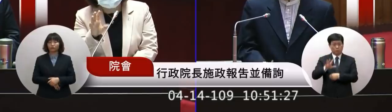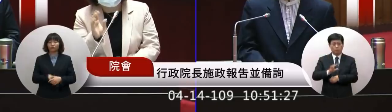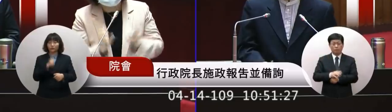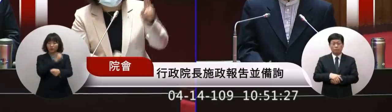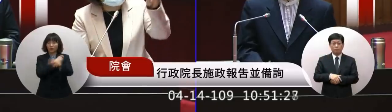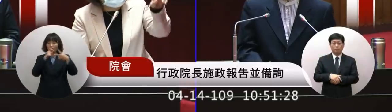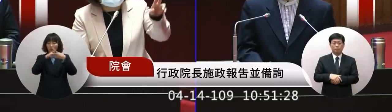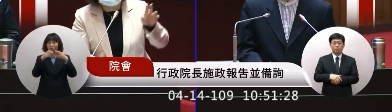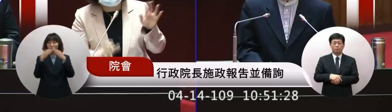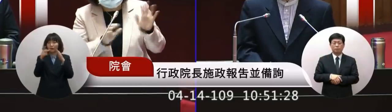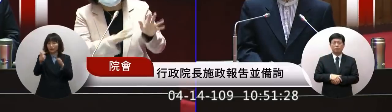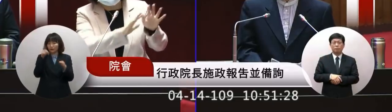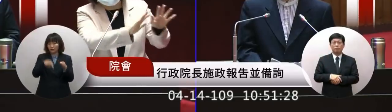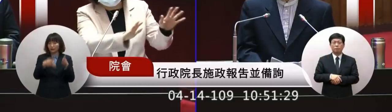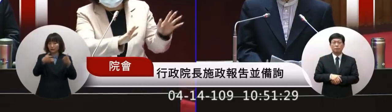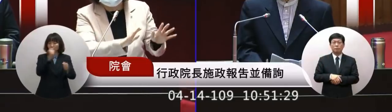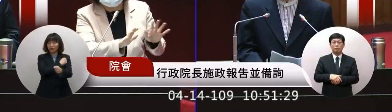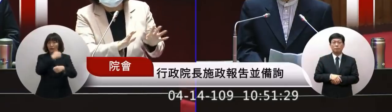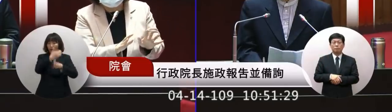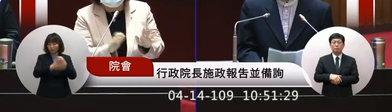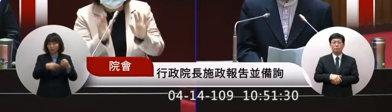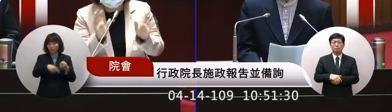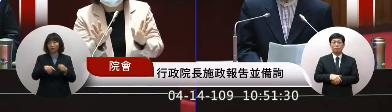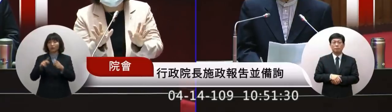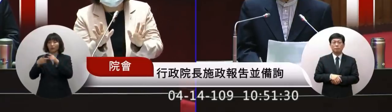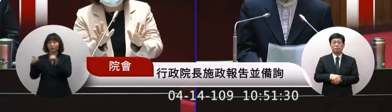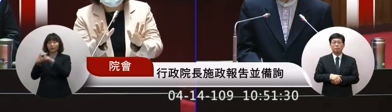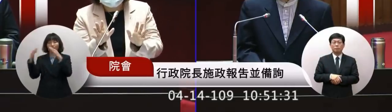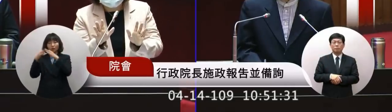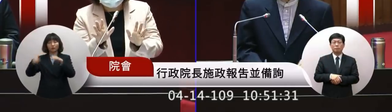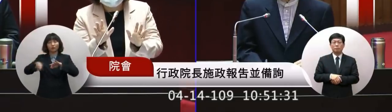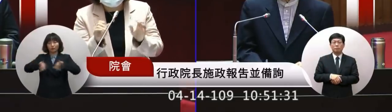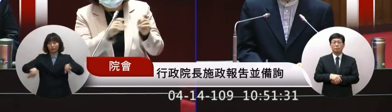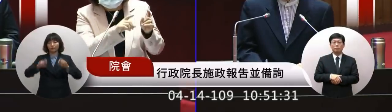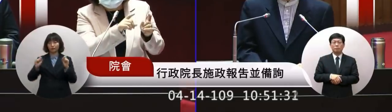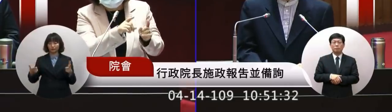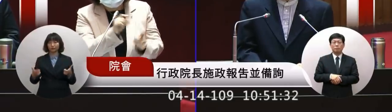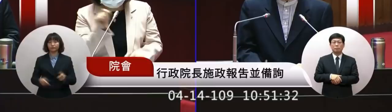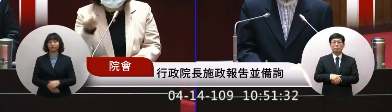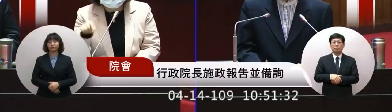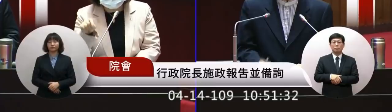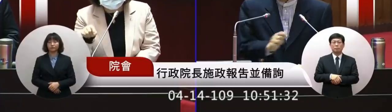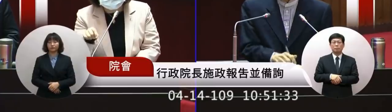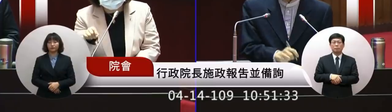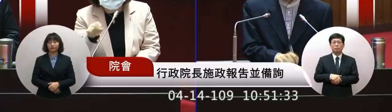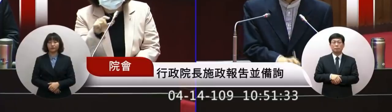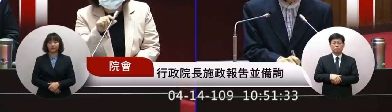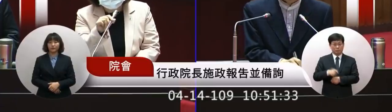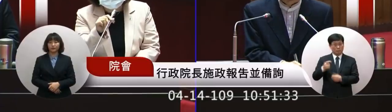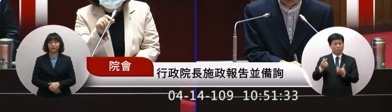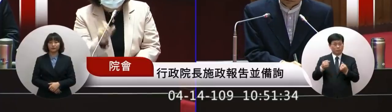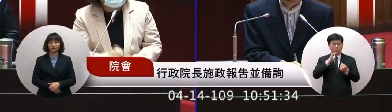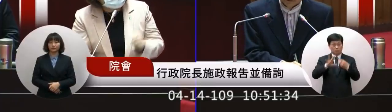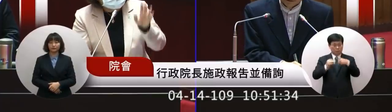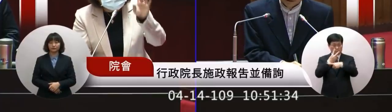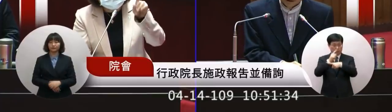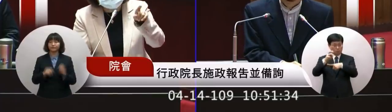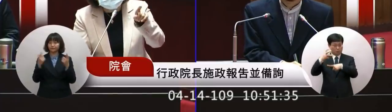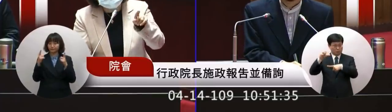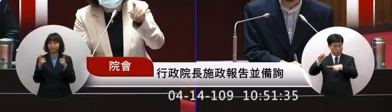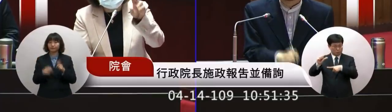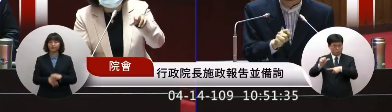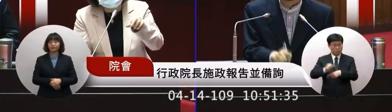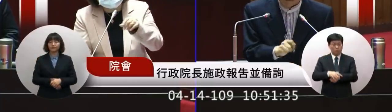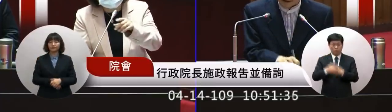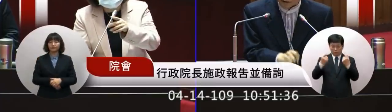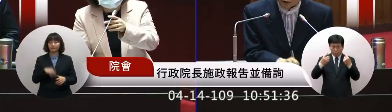劳工贷款啊，这是一般的银行的贷款不一样，好，咱一。 所以还是1.845， 不，现在